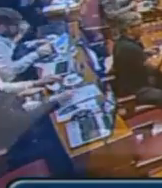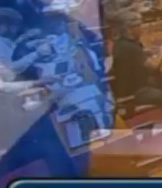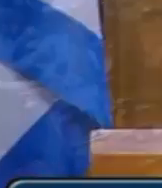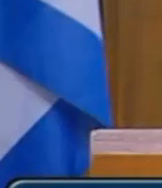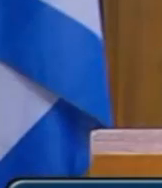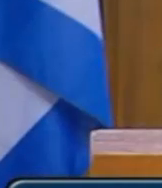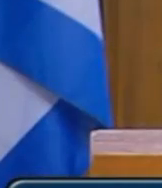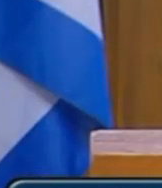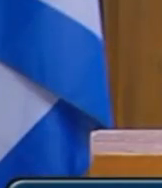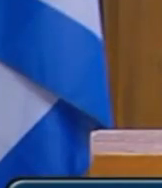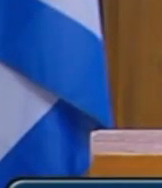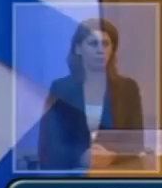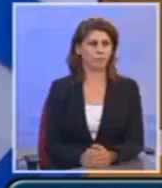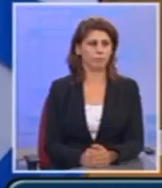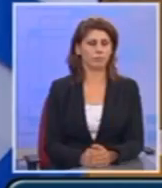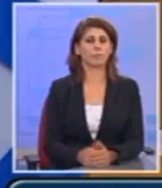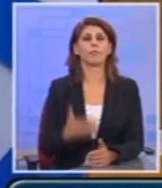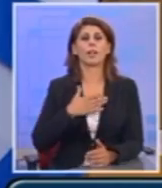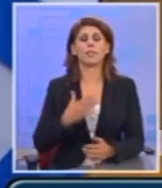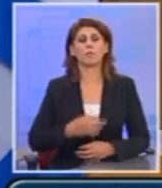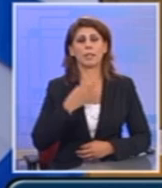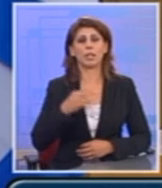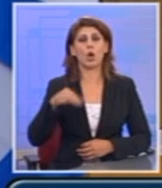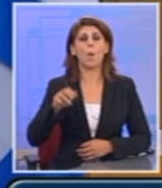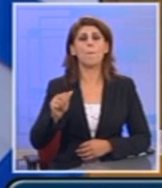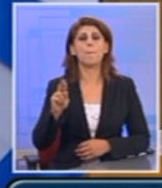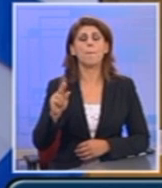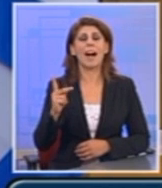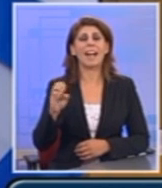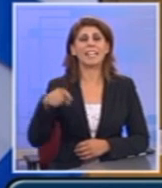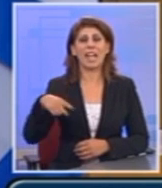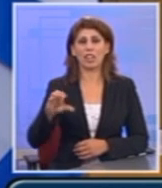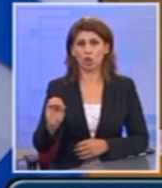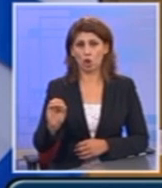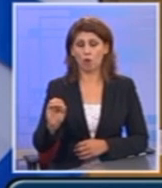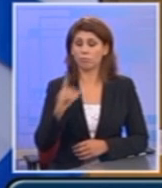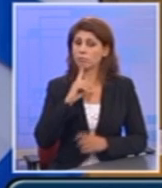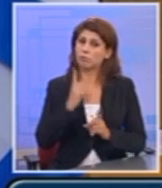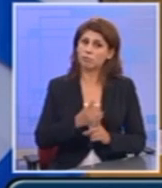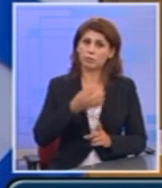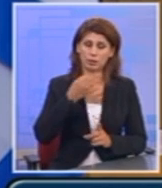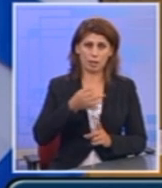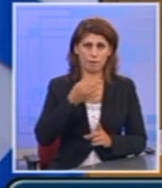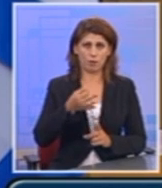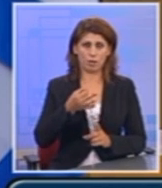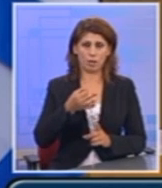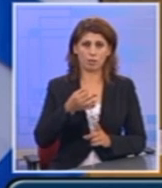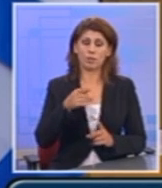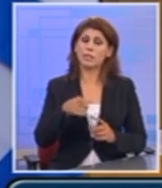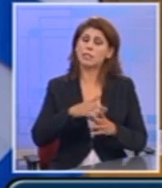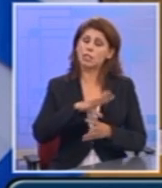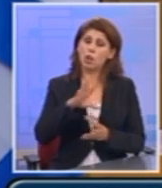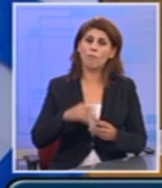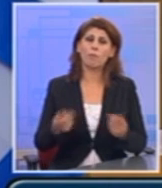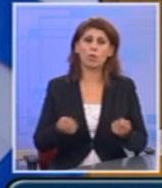ευχαριστούμε τον κύριο μαρκέ για την ειδική αναφορά σε γεγονότα